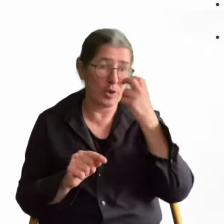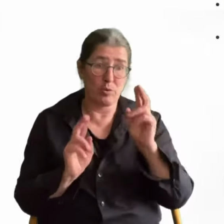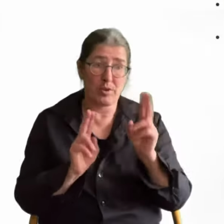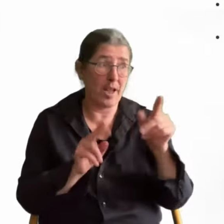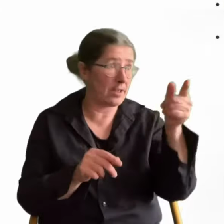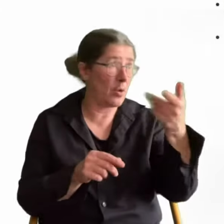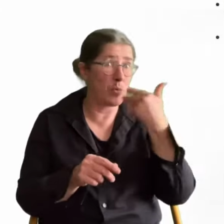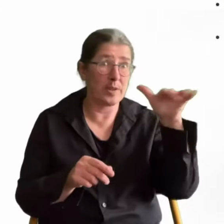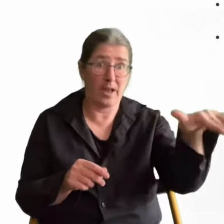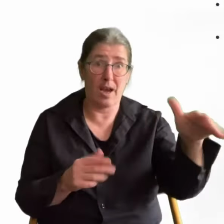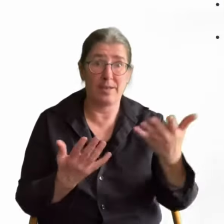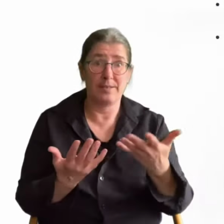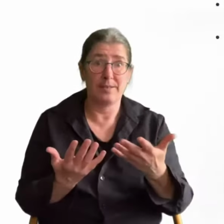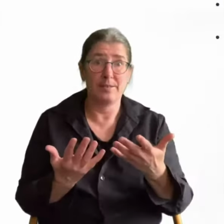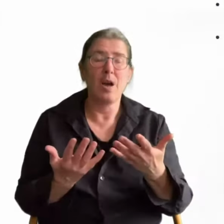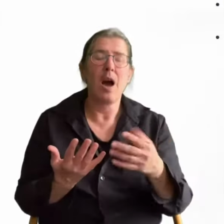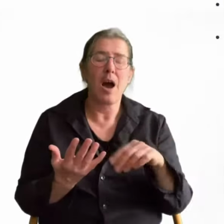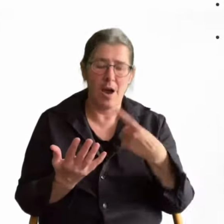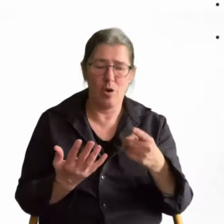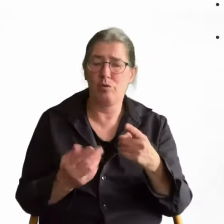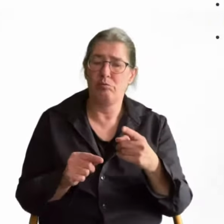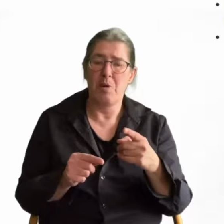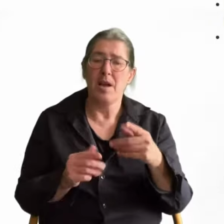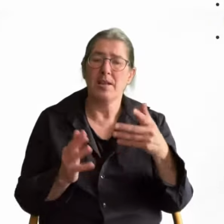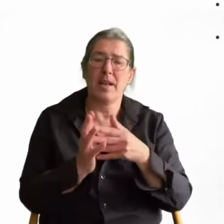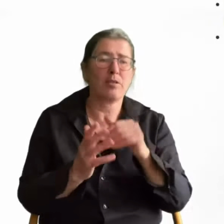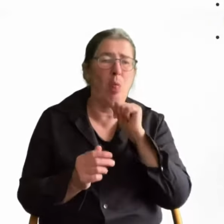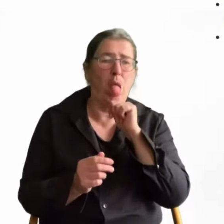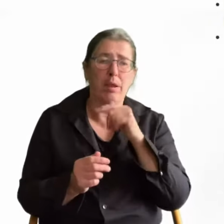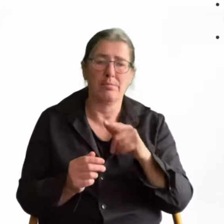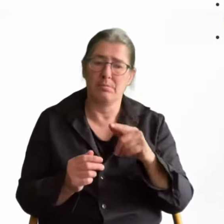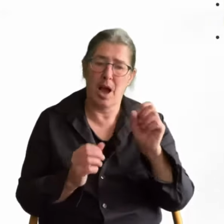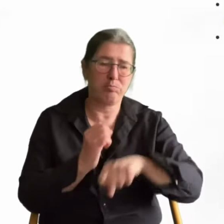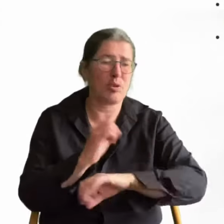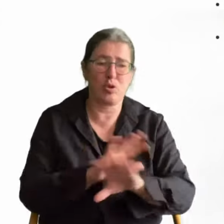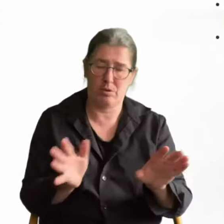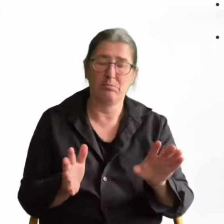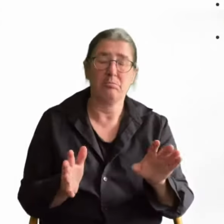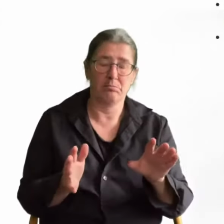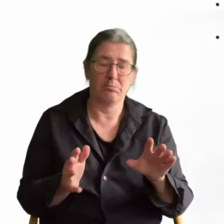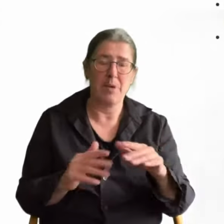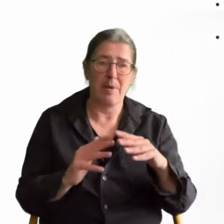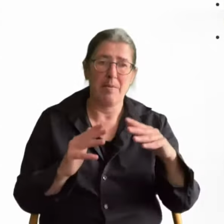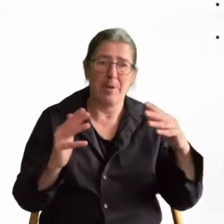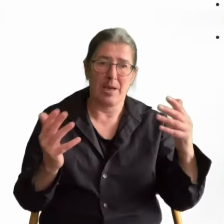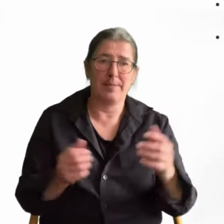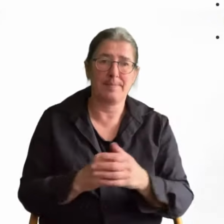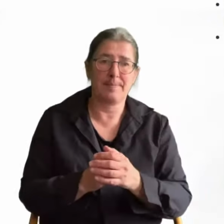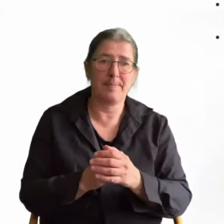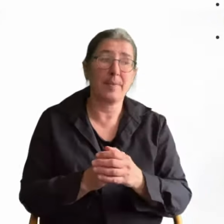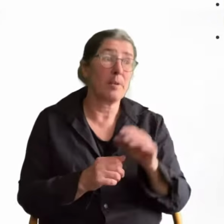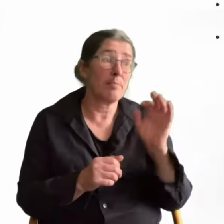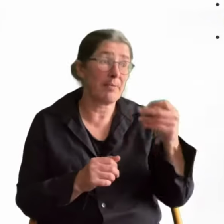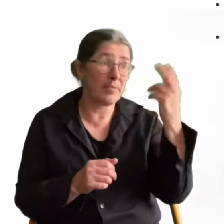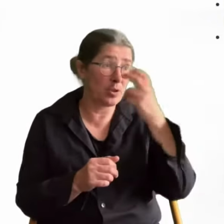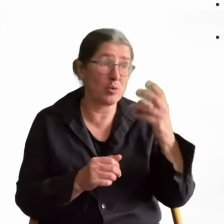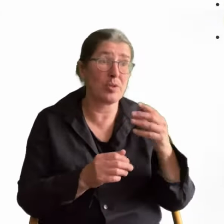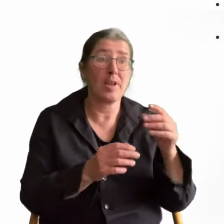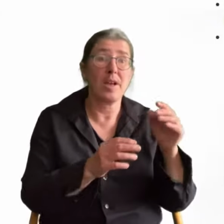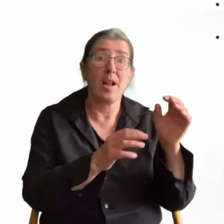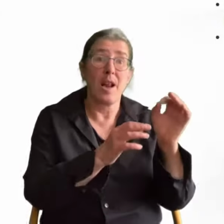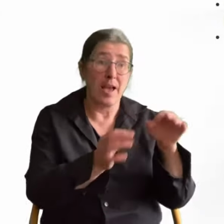nicht braun und auch da nahm die zahl der verweigerer zu sobald es keinen versuchsleiter gehabt er dabei war gab es mehr leute